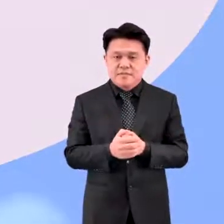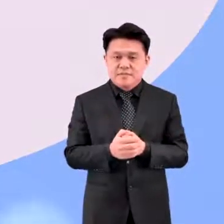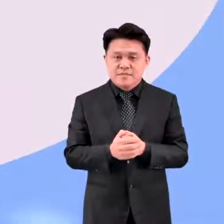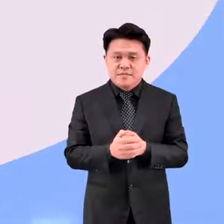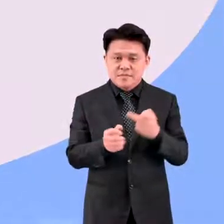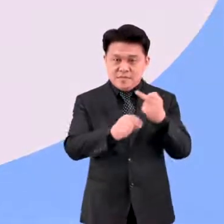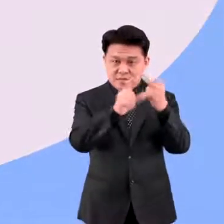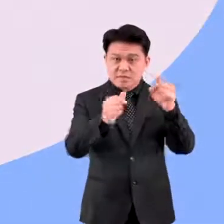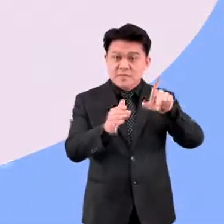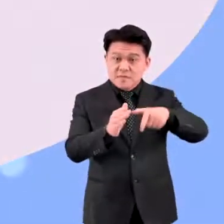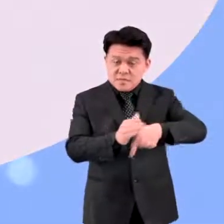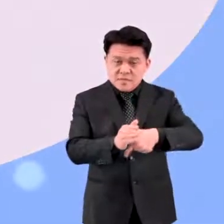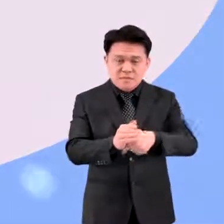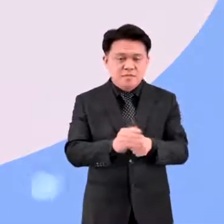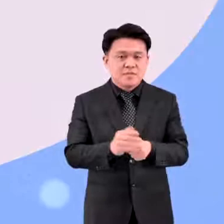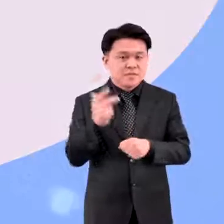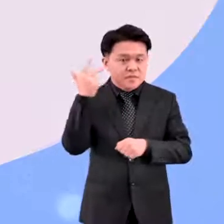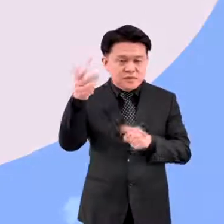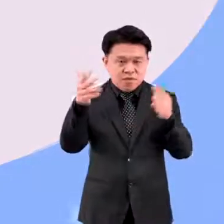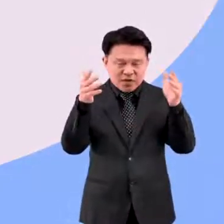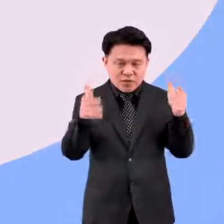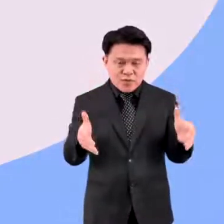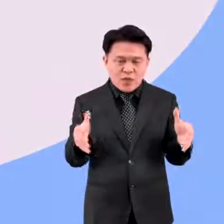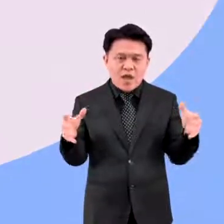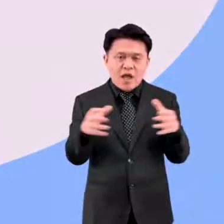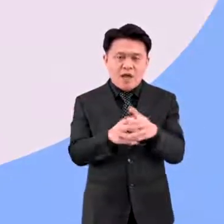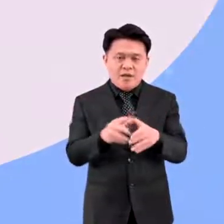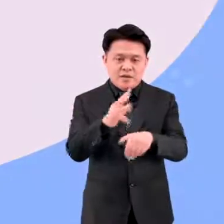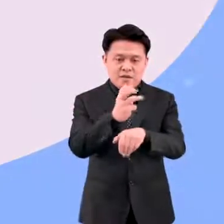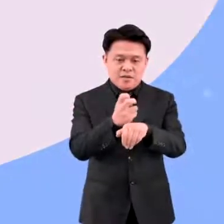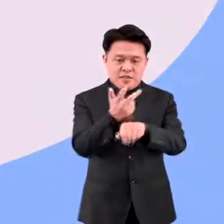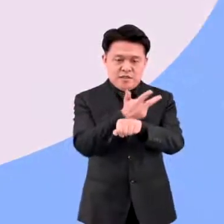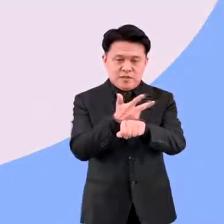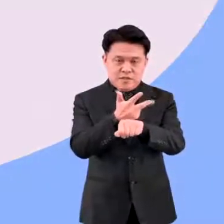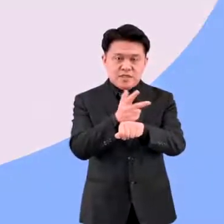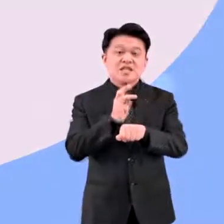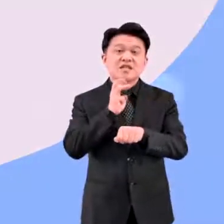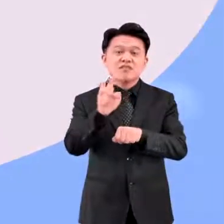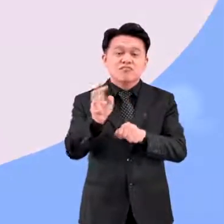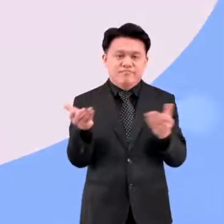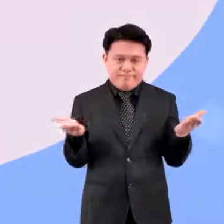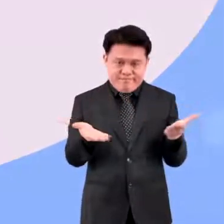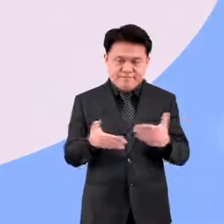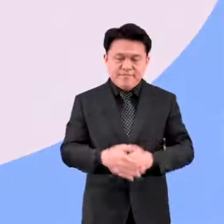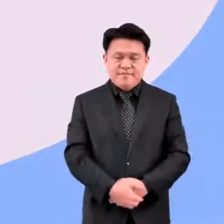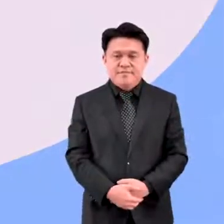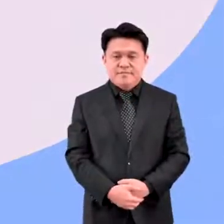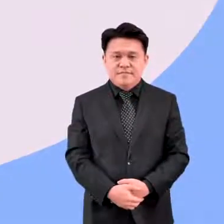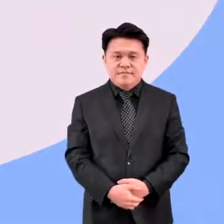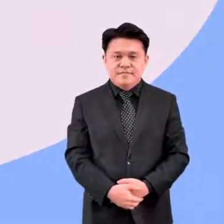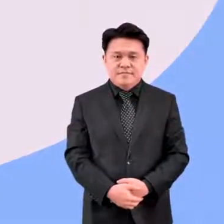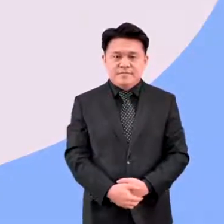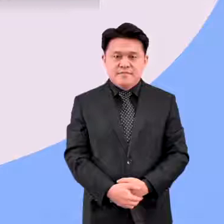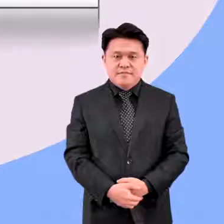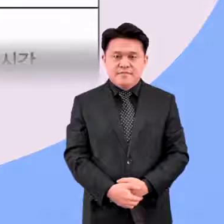하고 12월에는 일주일에 총 37시간 30분 근무를 합니다.